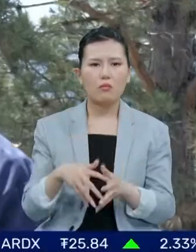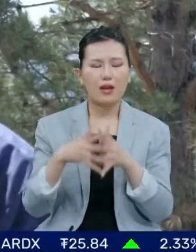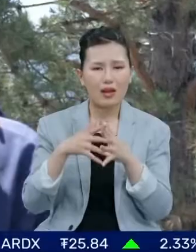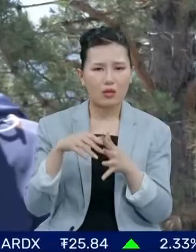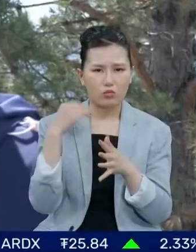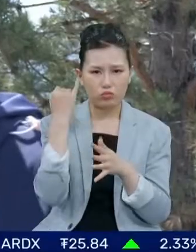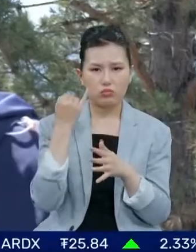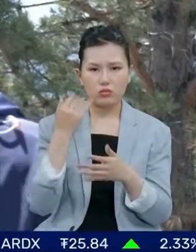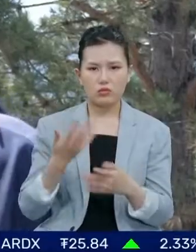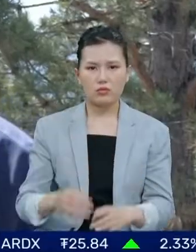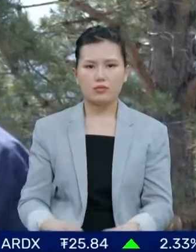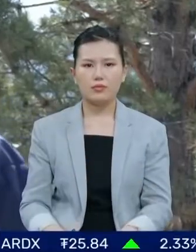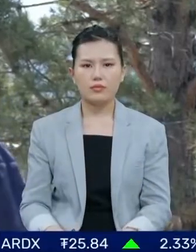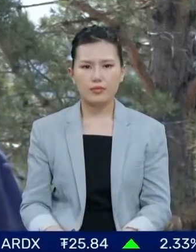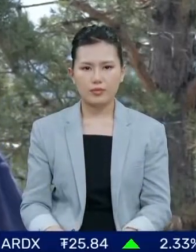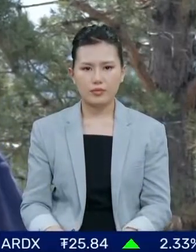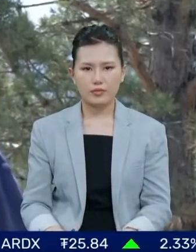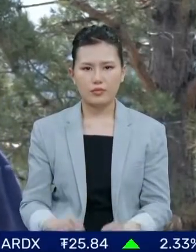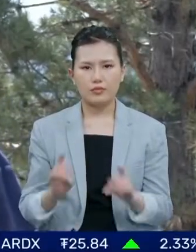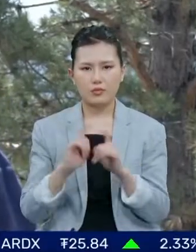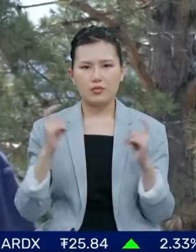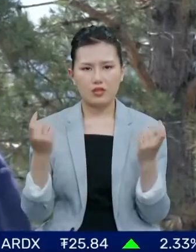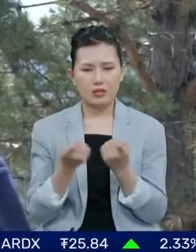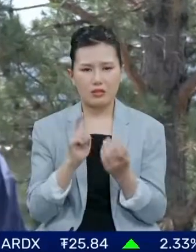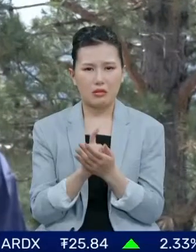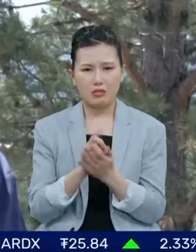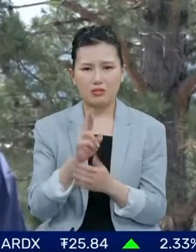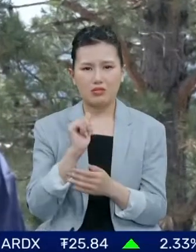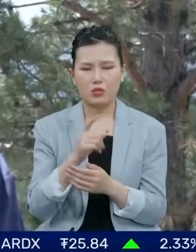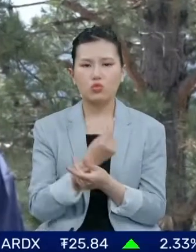гашаад ах шаардах юу байх вэ яг жүрээтэл өөрөх зөөр юм шүү